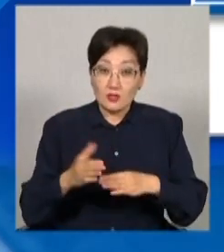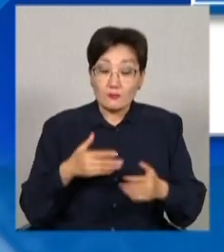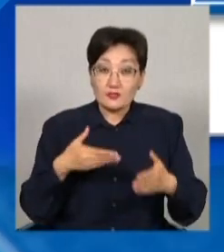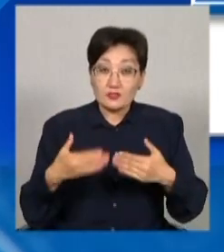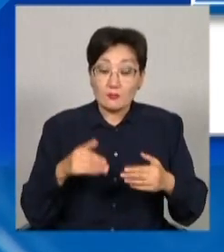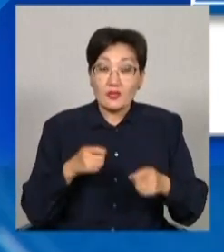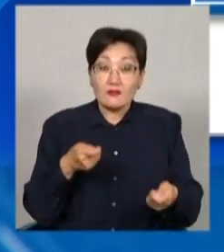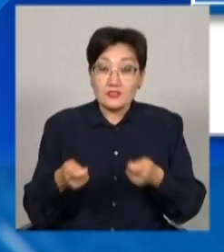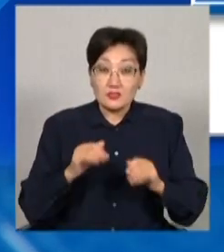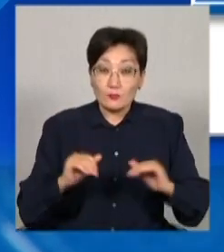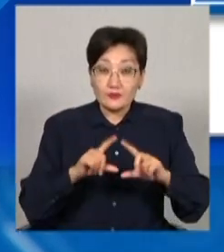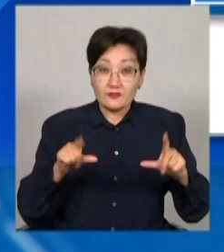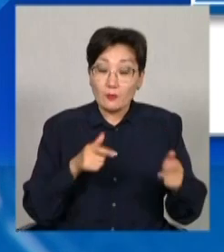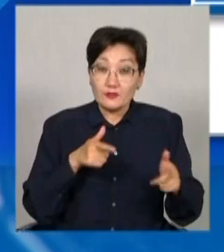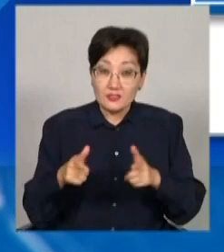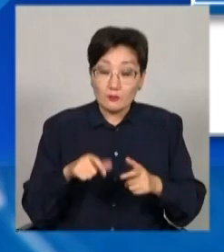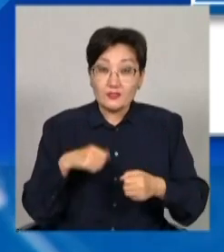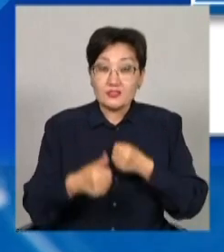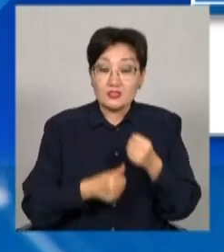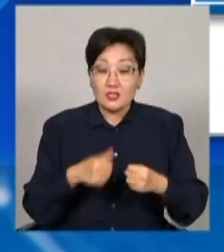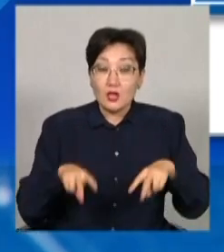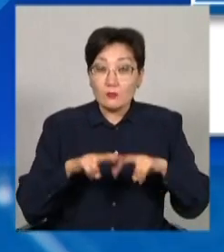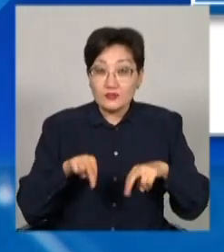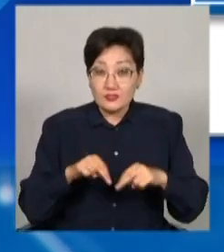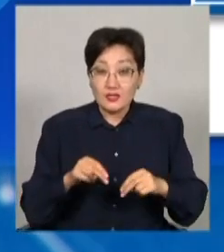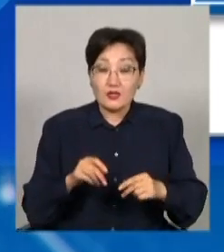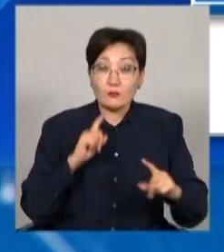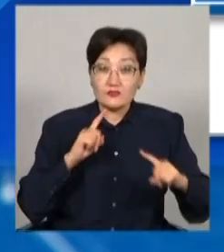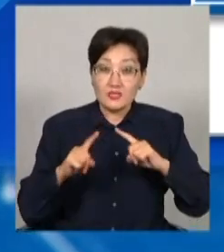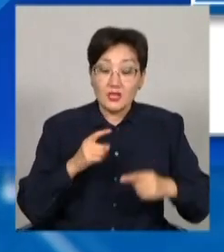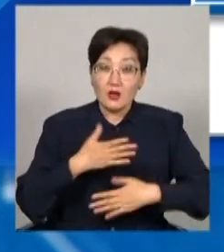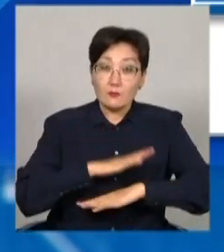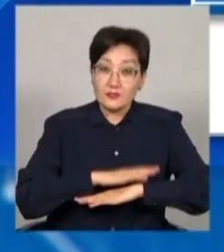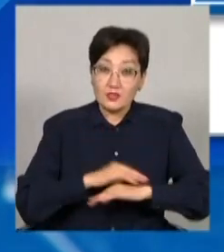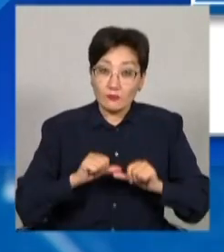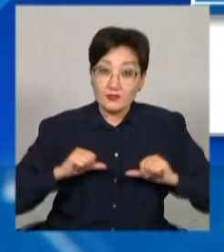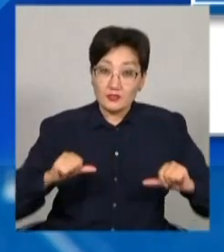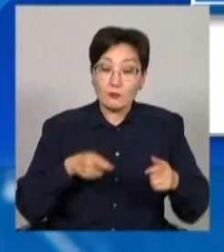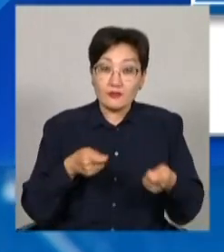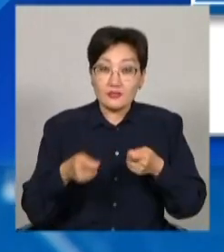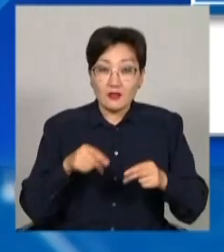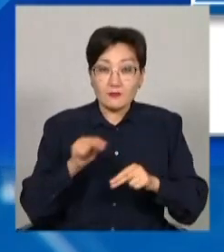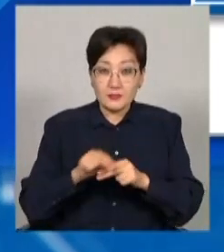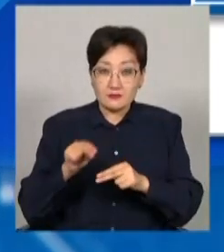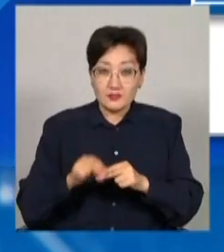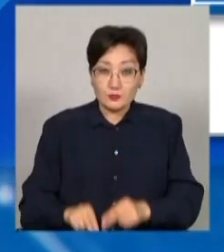отношении заведующей детского сада подготовлен материал для рассмотрения на заседании дисциплинарной комиссии управления образования